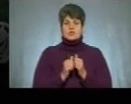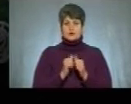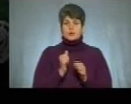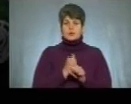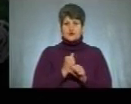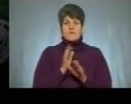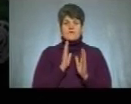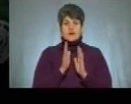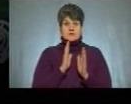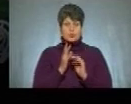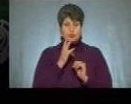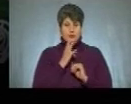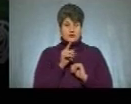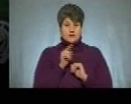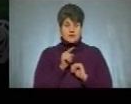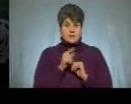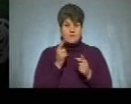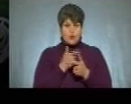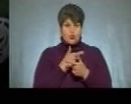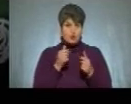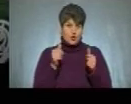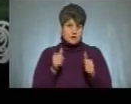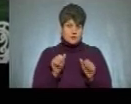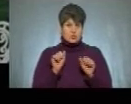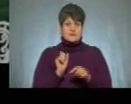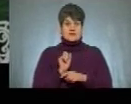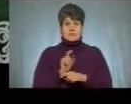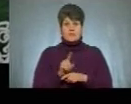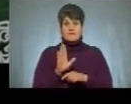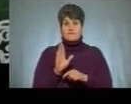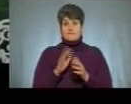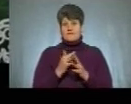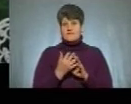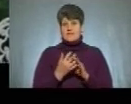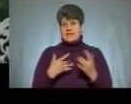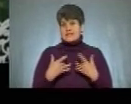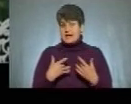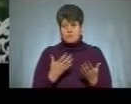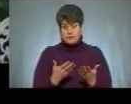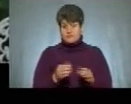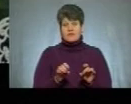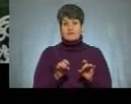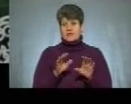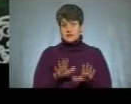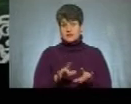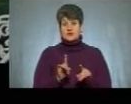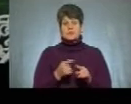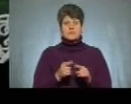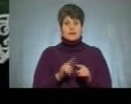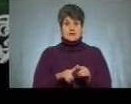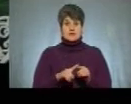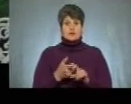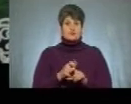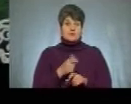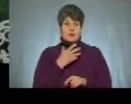і побачила саме там оголошення про можливість замовлення вертепу. Вирішила, що це досить